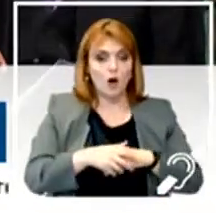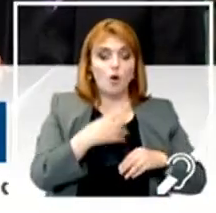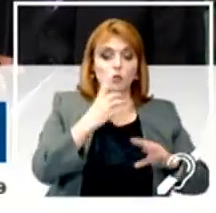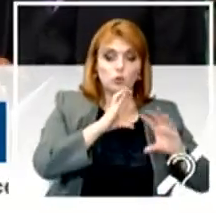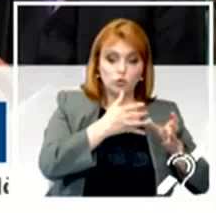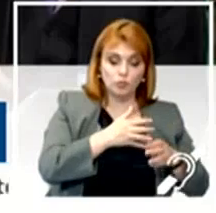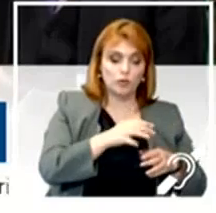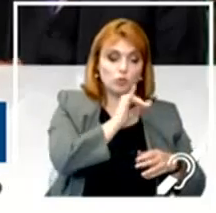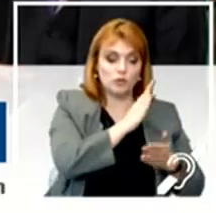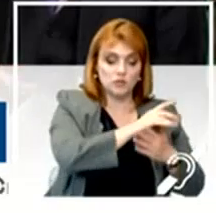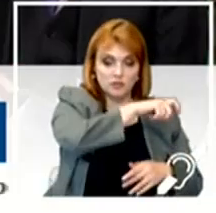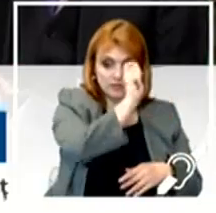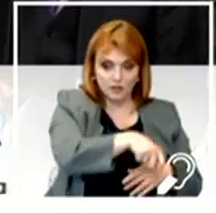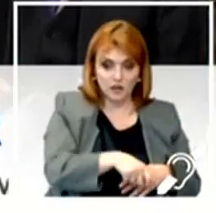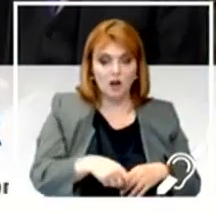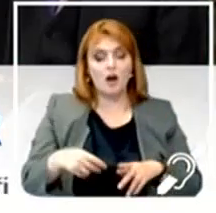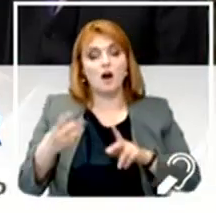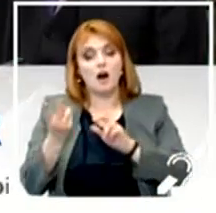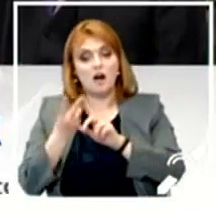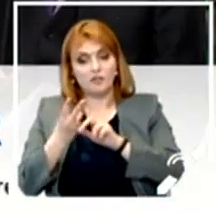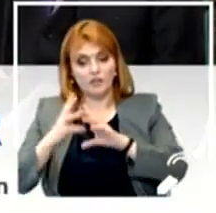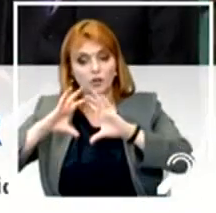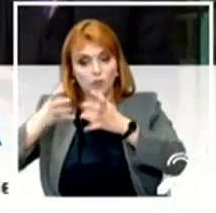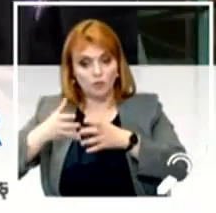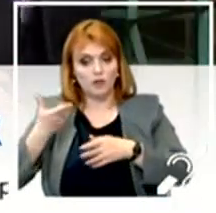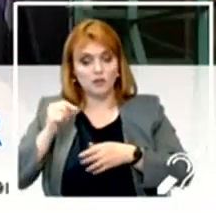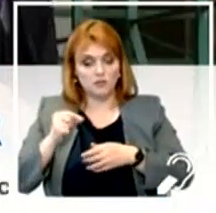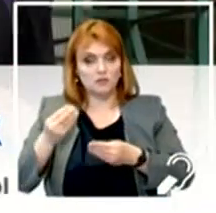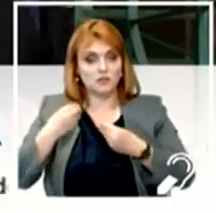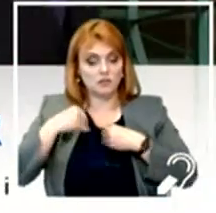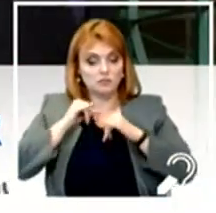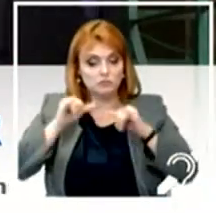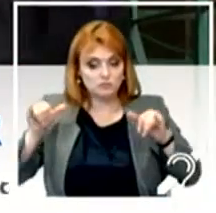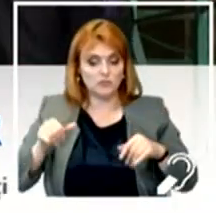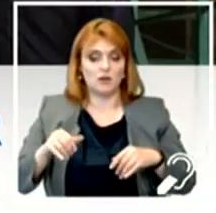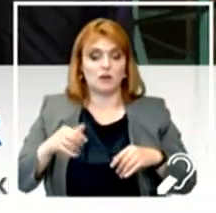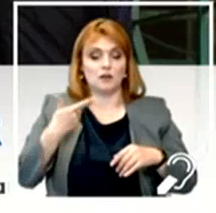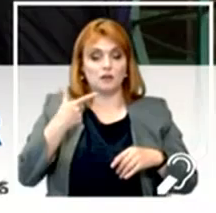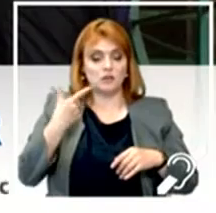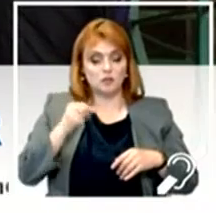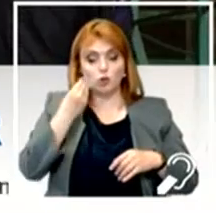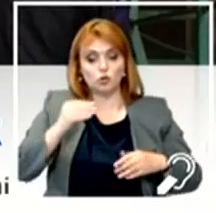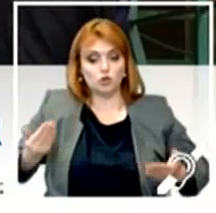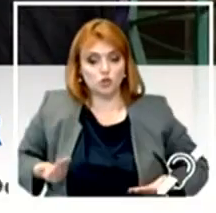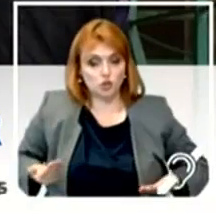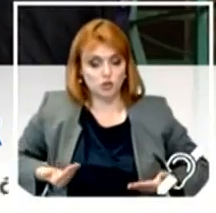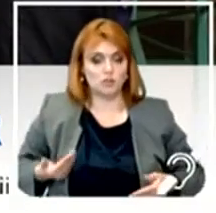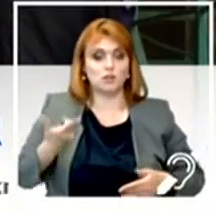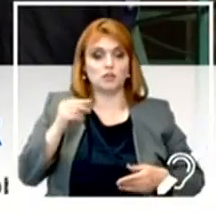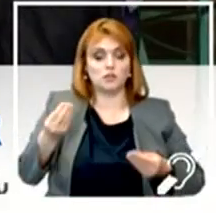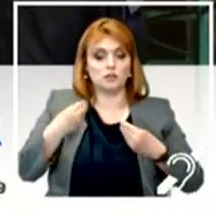aduce război și o lume care aduce prosperitate, o lume care aduce democrație, o lume care aduce